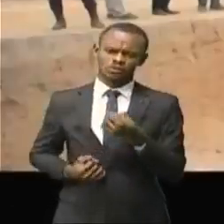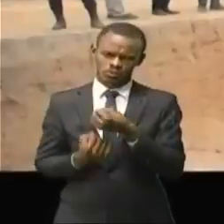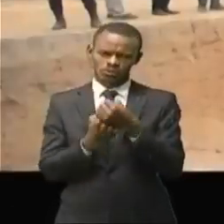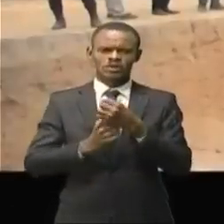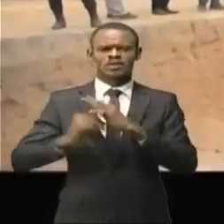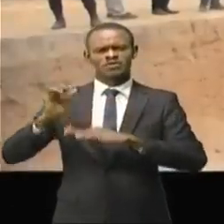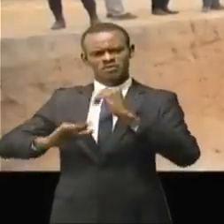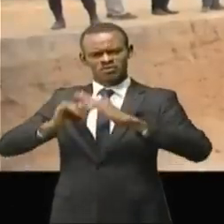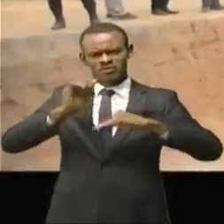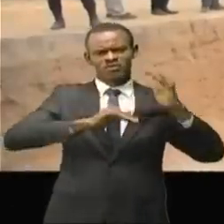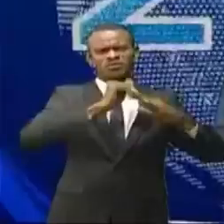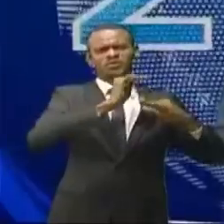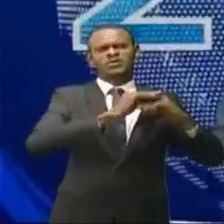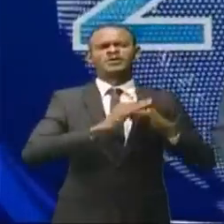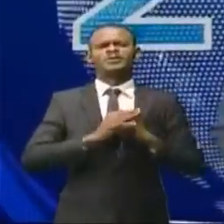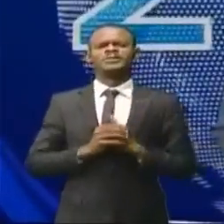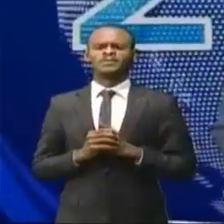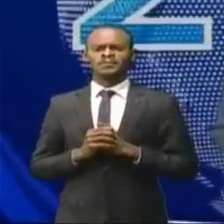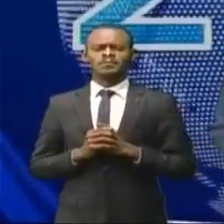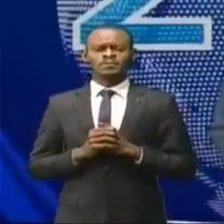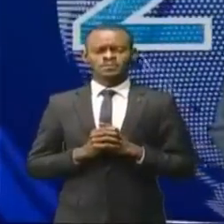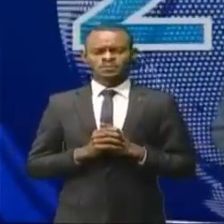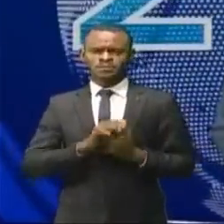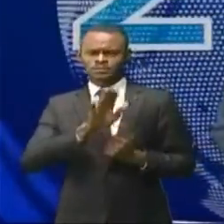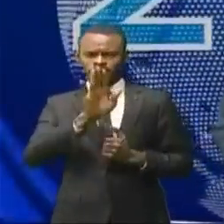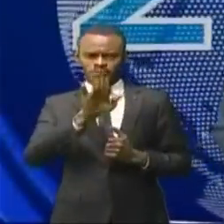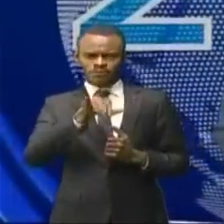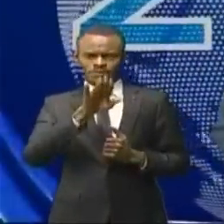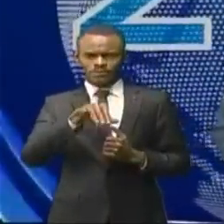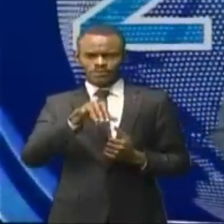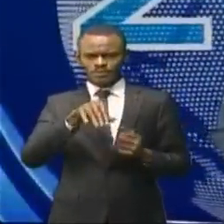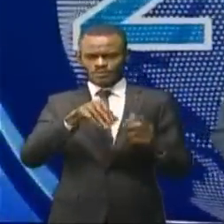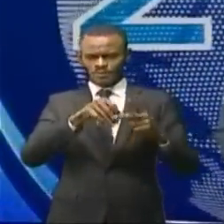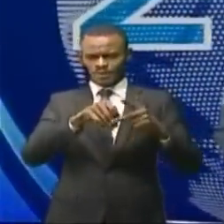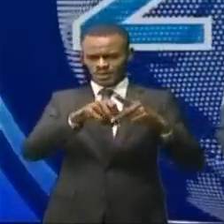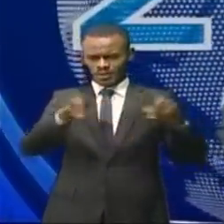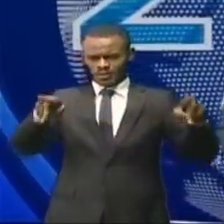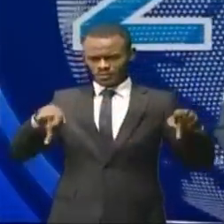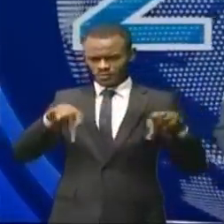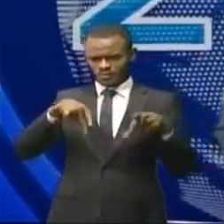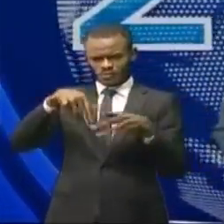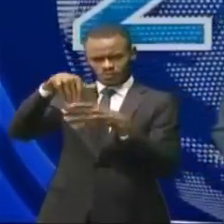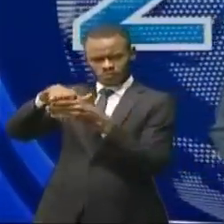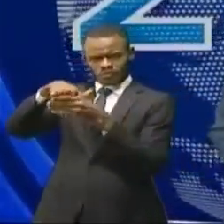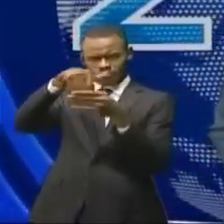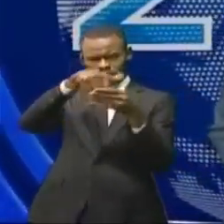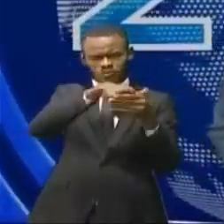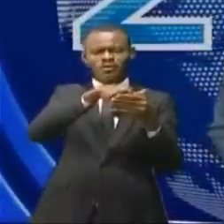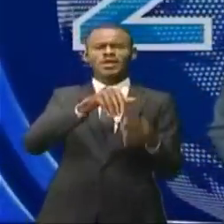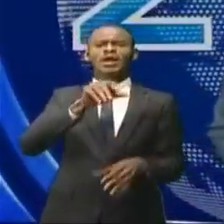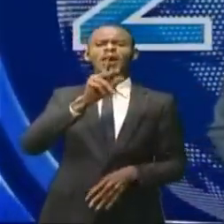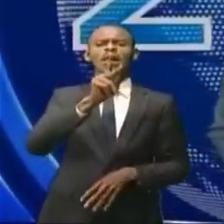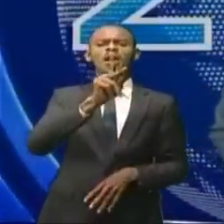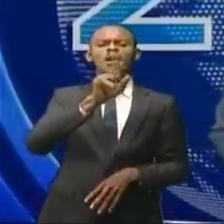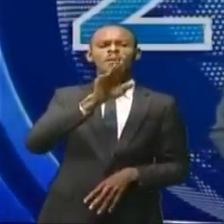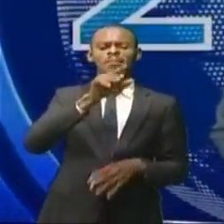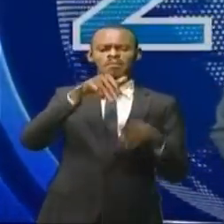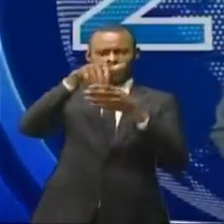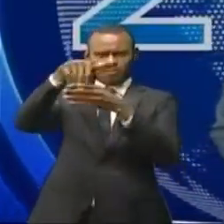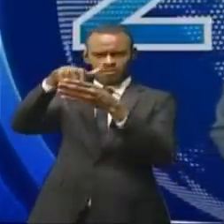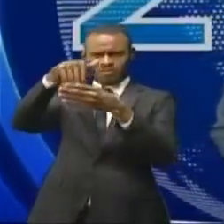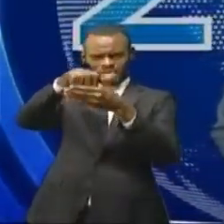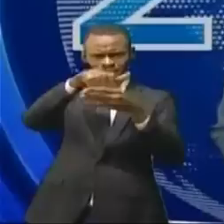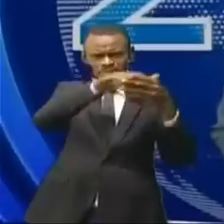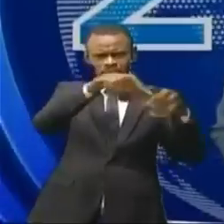sur l'économie locale le parc accro-alimentaire de bouquins d'Alonso peut-il de nouveau revivre